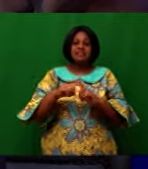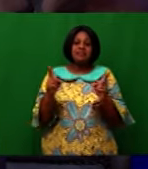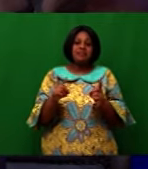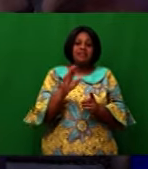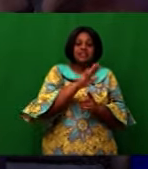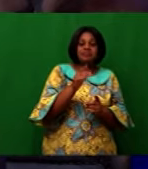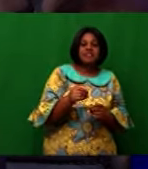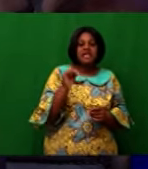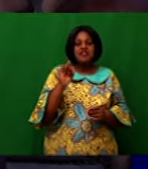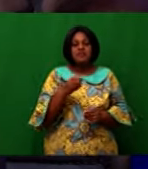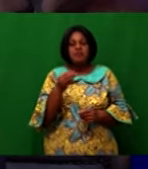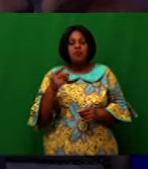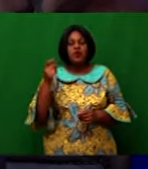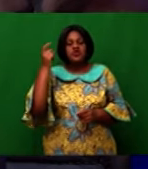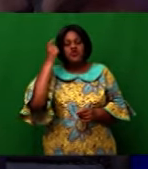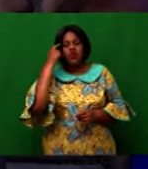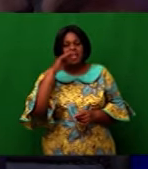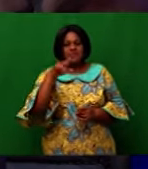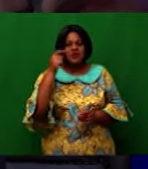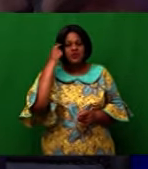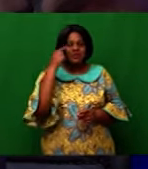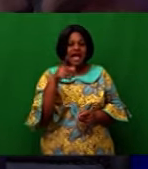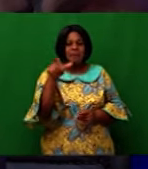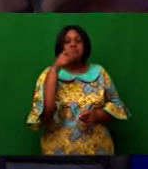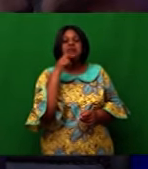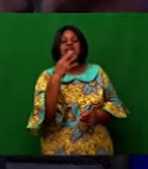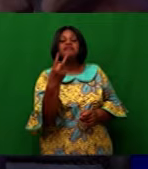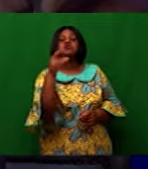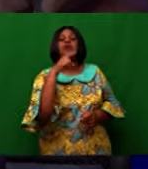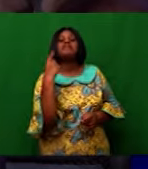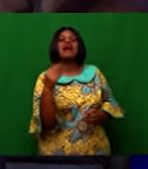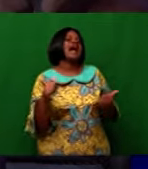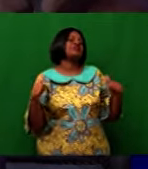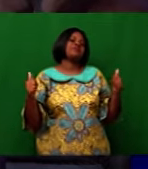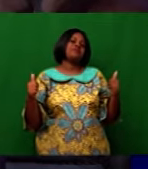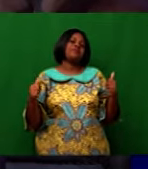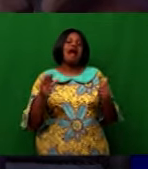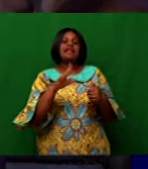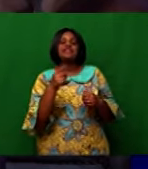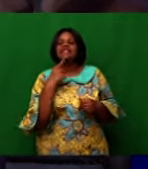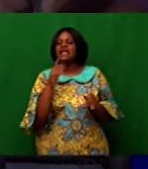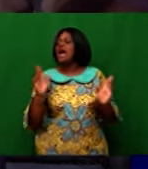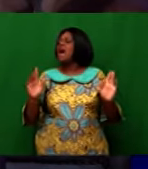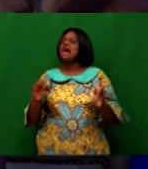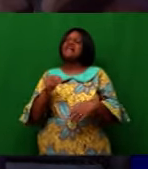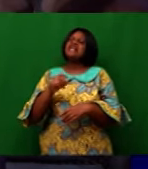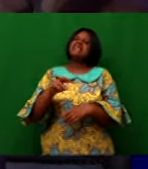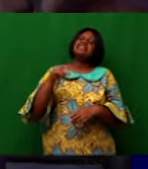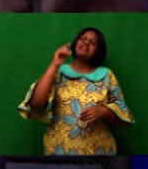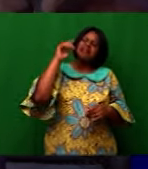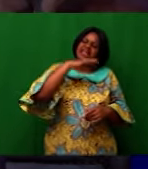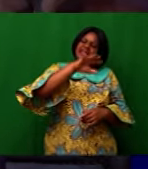kana zvichizikanwa zvakanaka vamwe vari kuti kana zvisingazikanwe zvakashata asi mombe imombeka